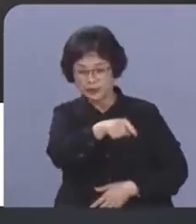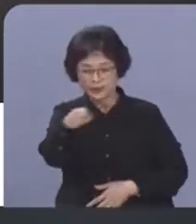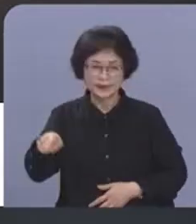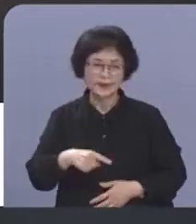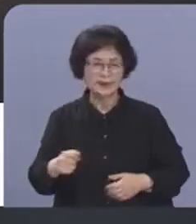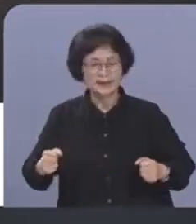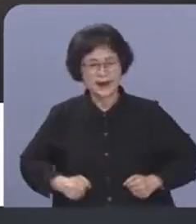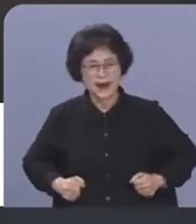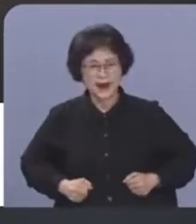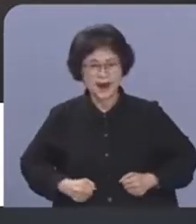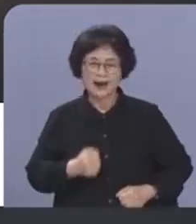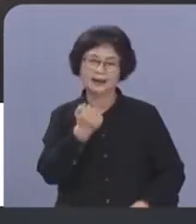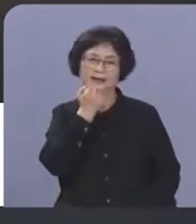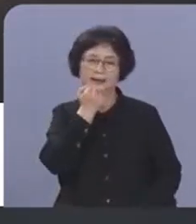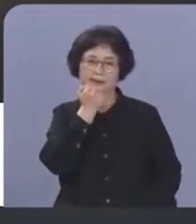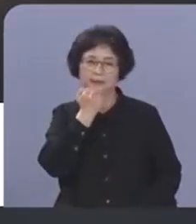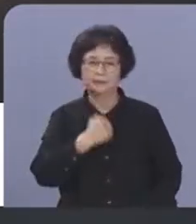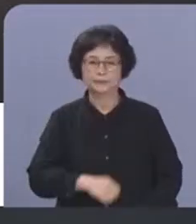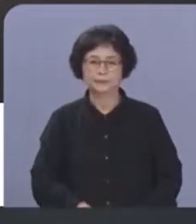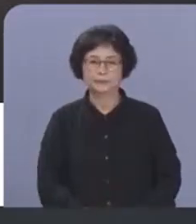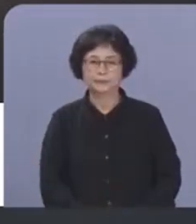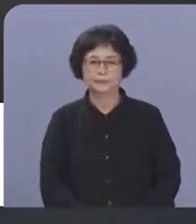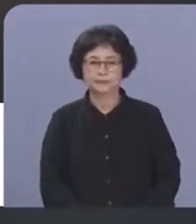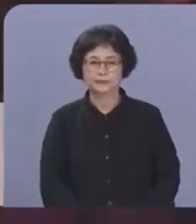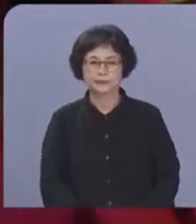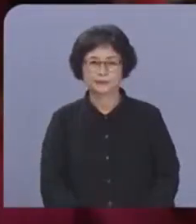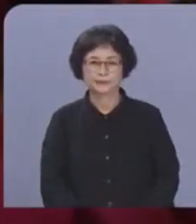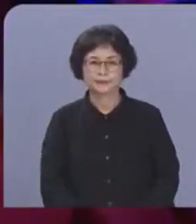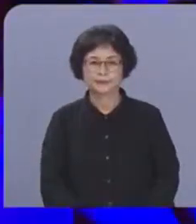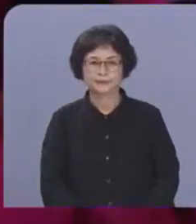잊었습니다. 보도에 황현규 기자입니다.